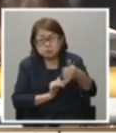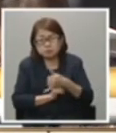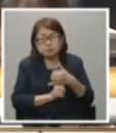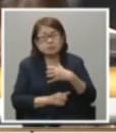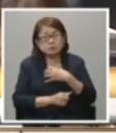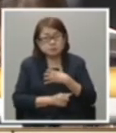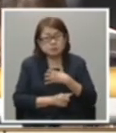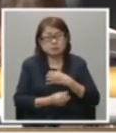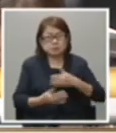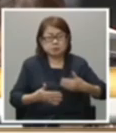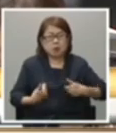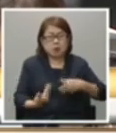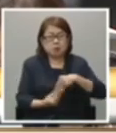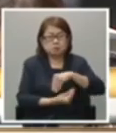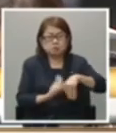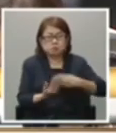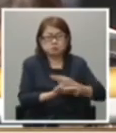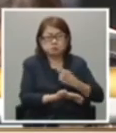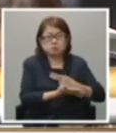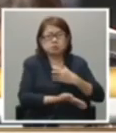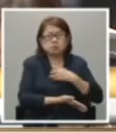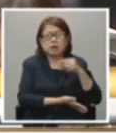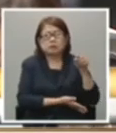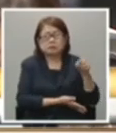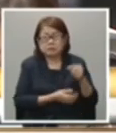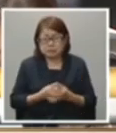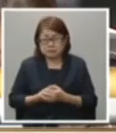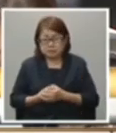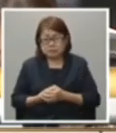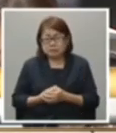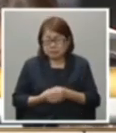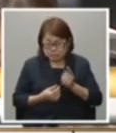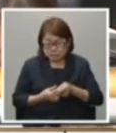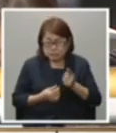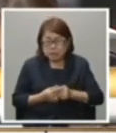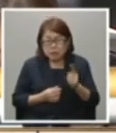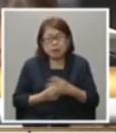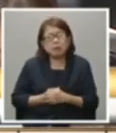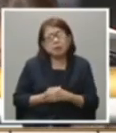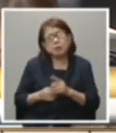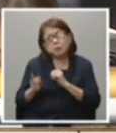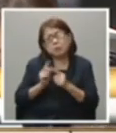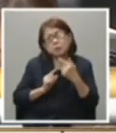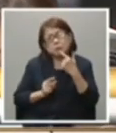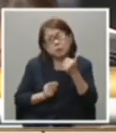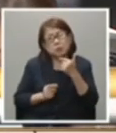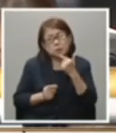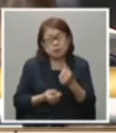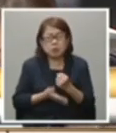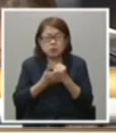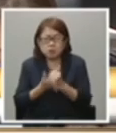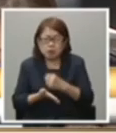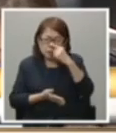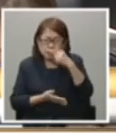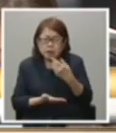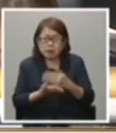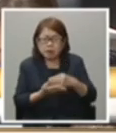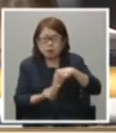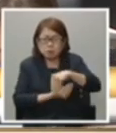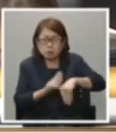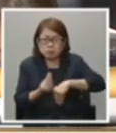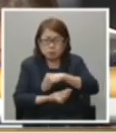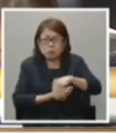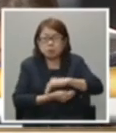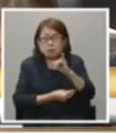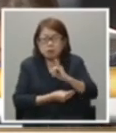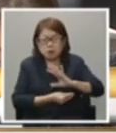รอยู่แล้วมันไม่มีทางเป็นไปได้หรอกค่ะที่เขาบอกว่าจะมาช่วยฟื้นฟูเศรษฐกิจประเทศไทยเขาบอกเขาเคยให้สัมภาษณ์ว่า